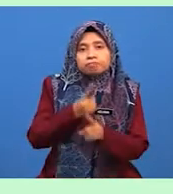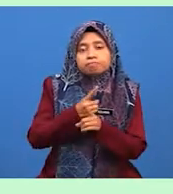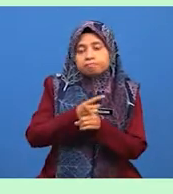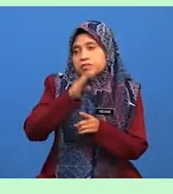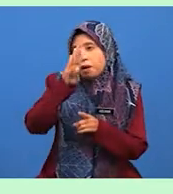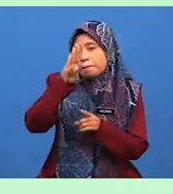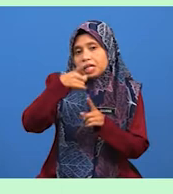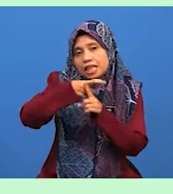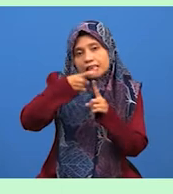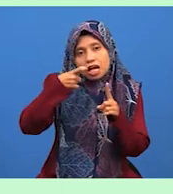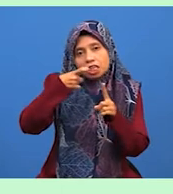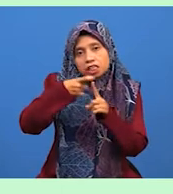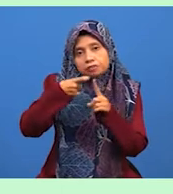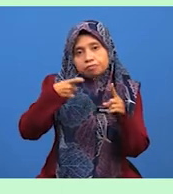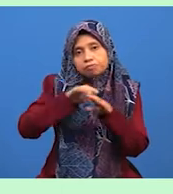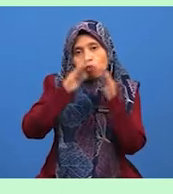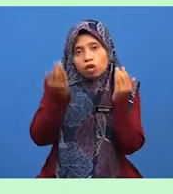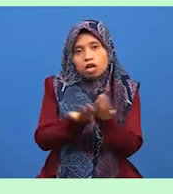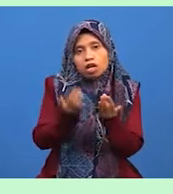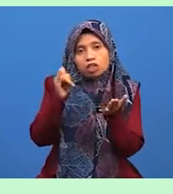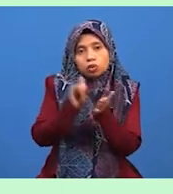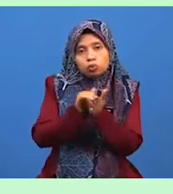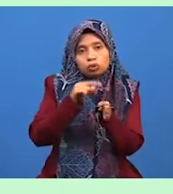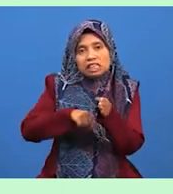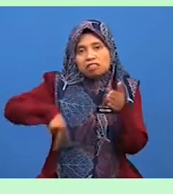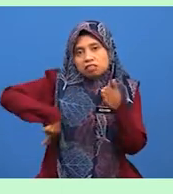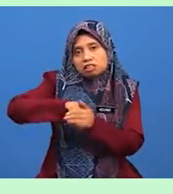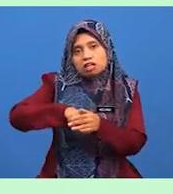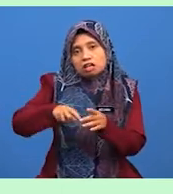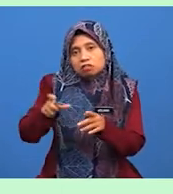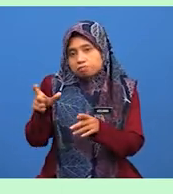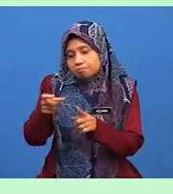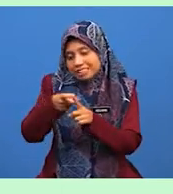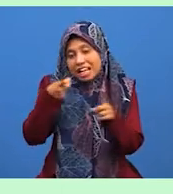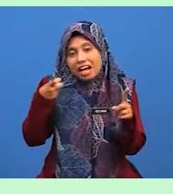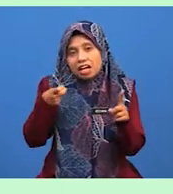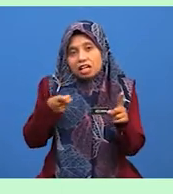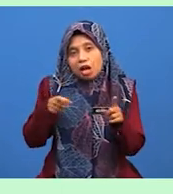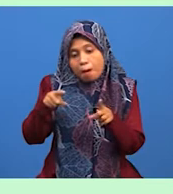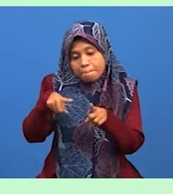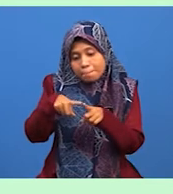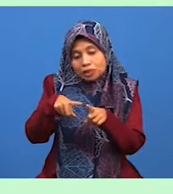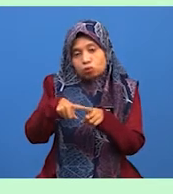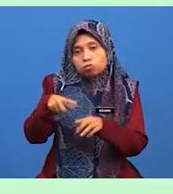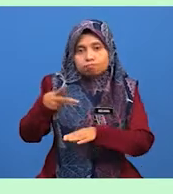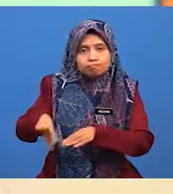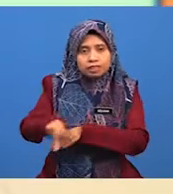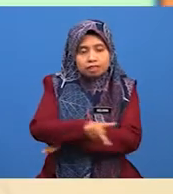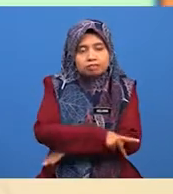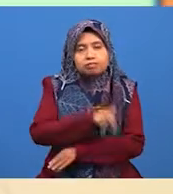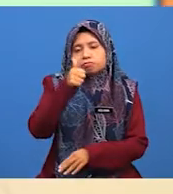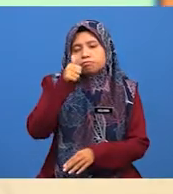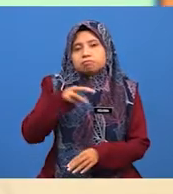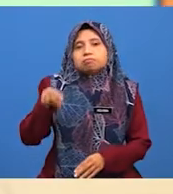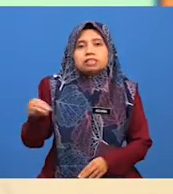B. Dari. Bola itu ditendang dari penjuru padang.